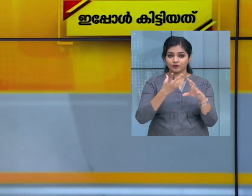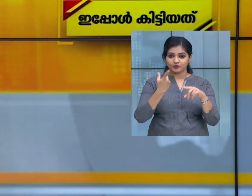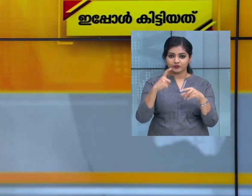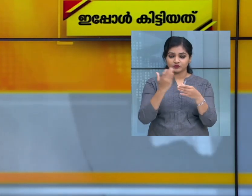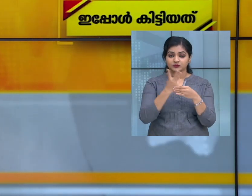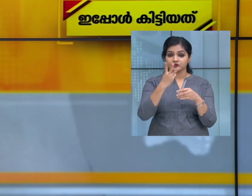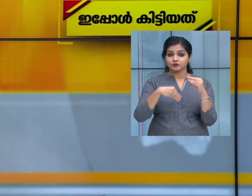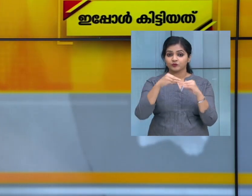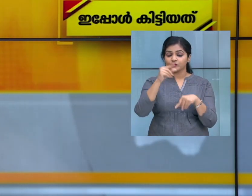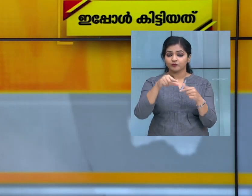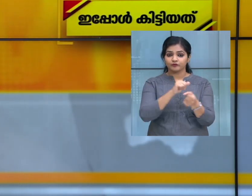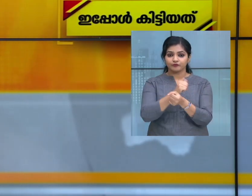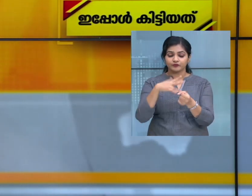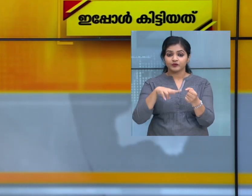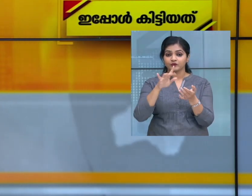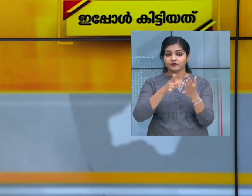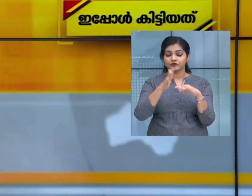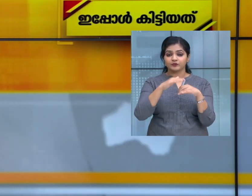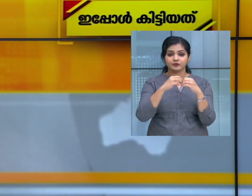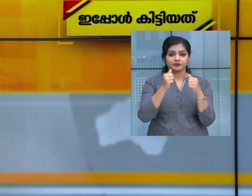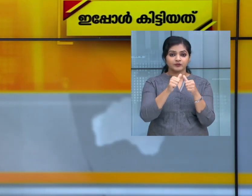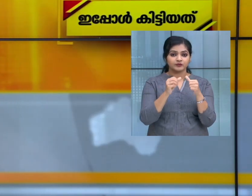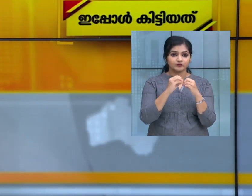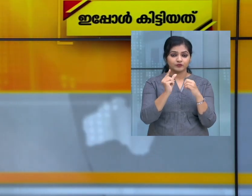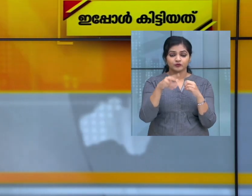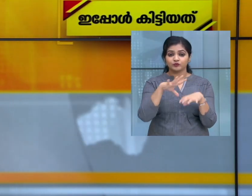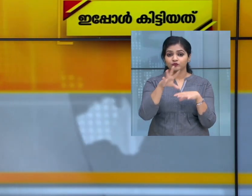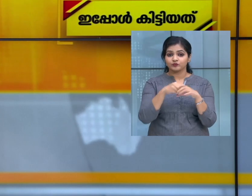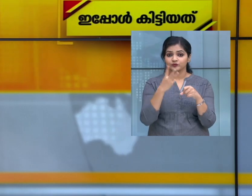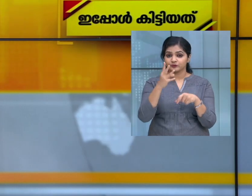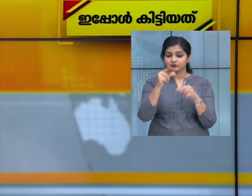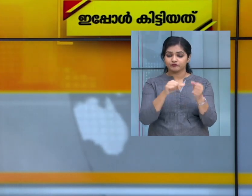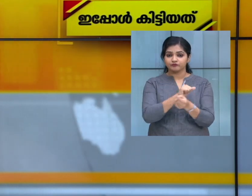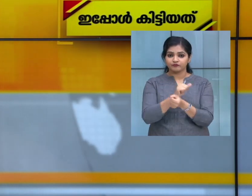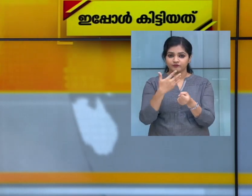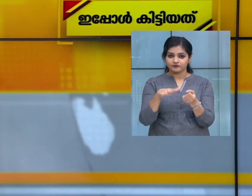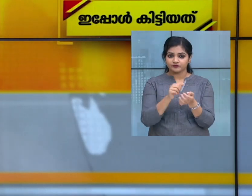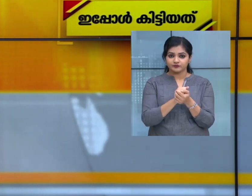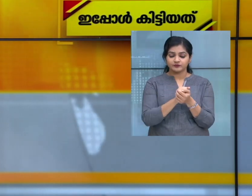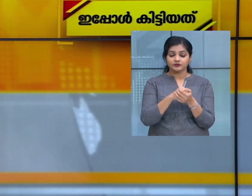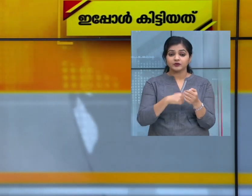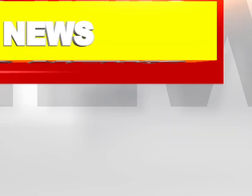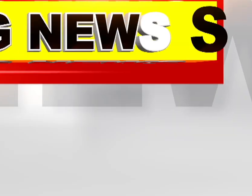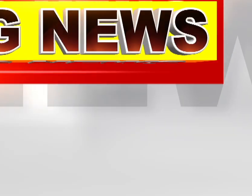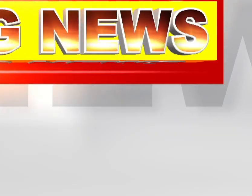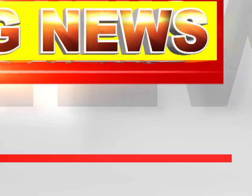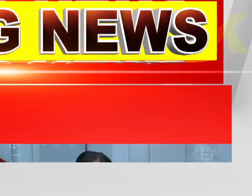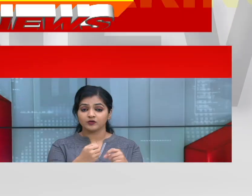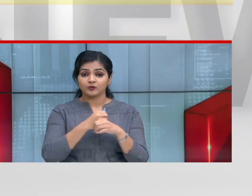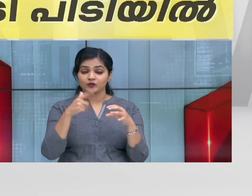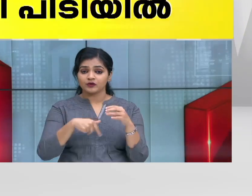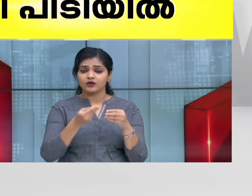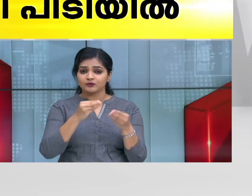കൂടി പിടിയിലായി. വടകര സ്വദേശി ബാബു, കതിരൂർ സ്വദേശികളായ രജനീഷ്, ജിജേഷ് എന്നിവരാണ് പിടിയിലായത്. പ്രതികൾക്ക് വെടിമരുന്ന് എത്തിച്ച്